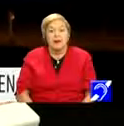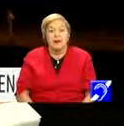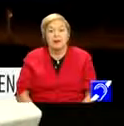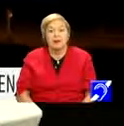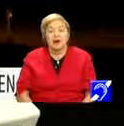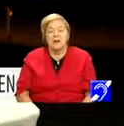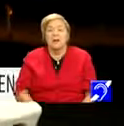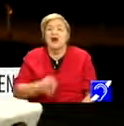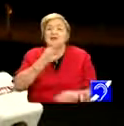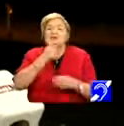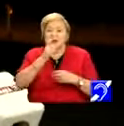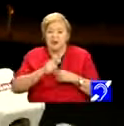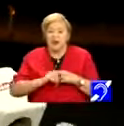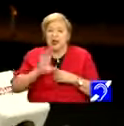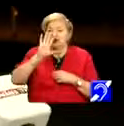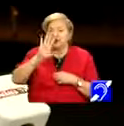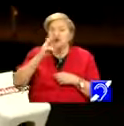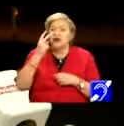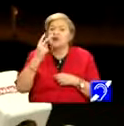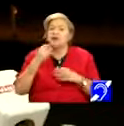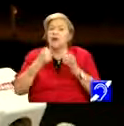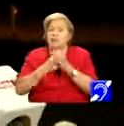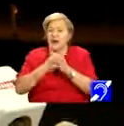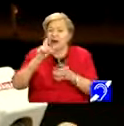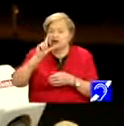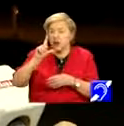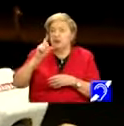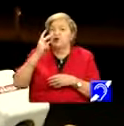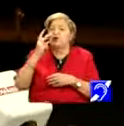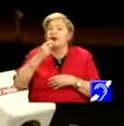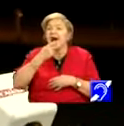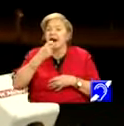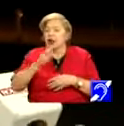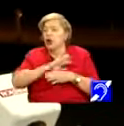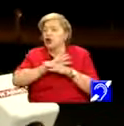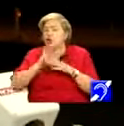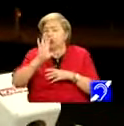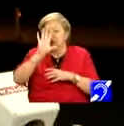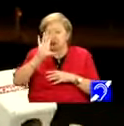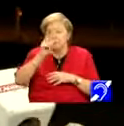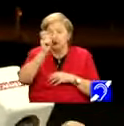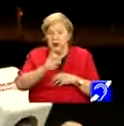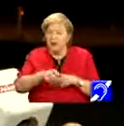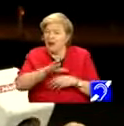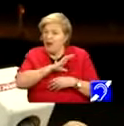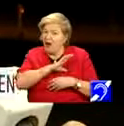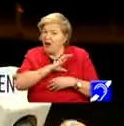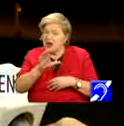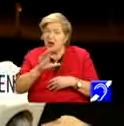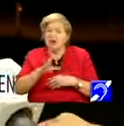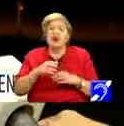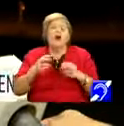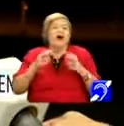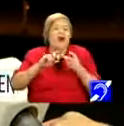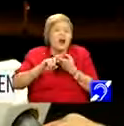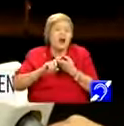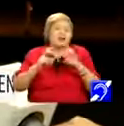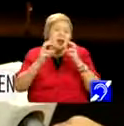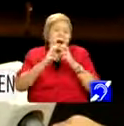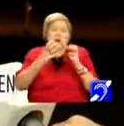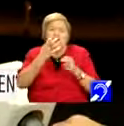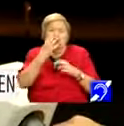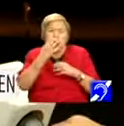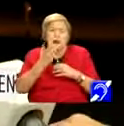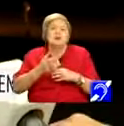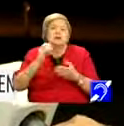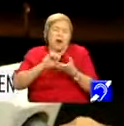Cu vârste cuprinse între 52 și 72 de ani, toți 5 în stare foarte gravă, intubați ventilați mecanic, cu un